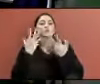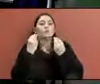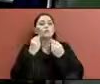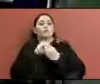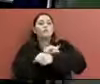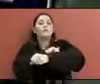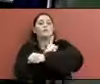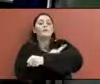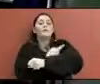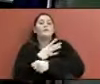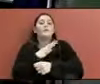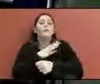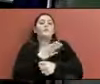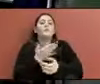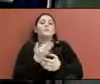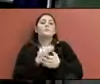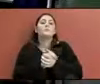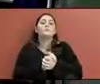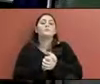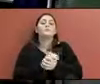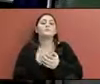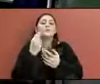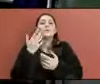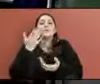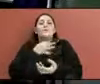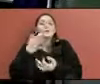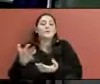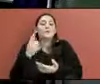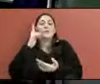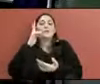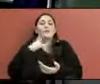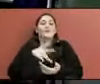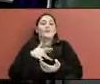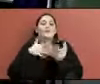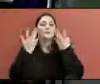Sayın Müdürümüzün. Allah razı olsun.